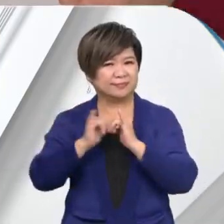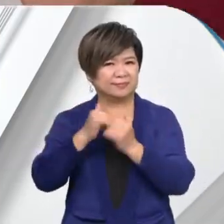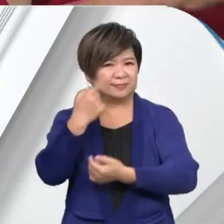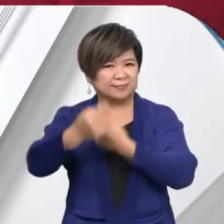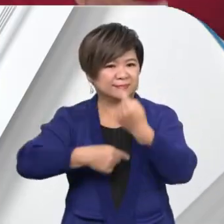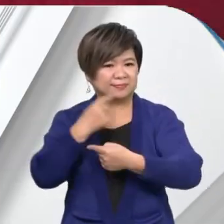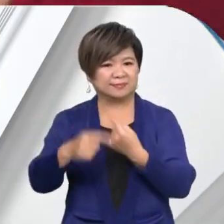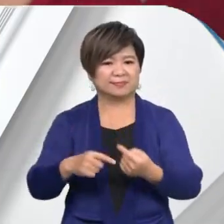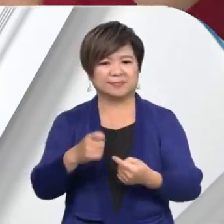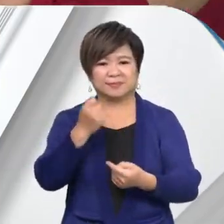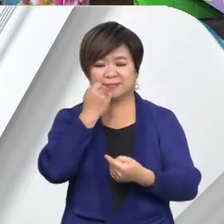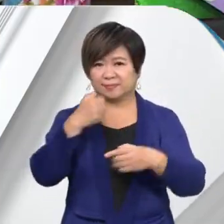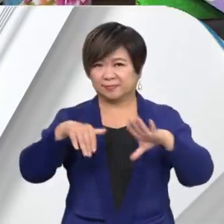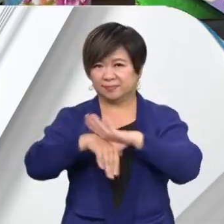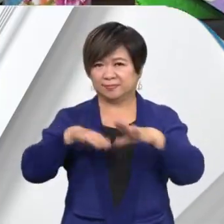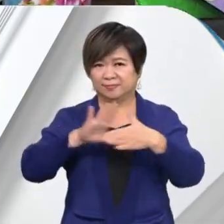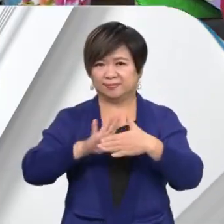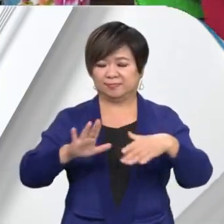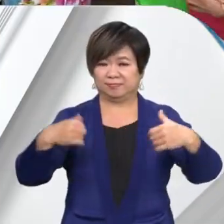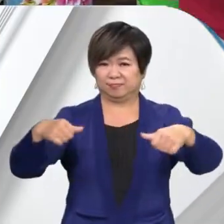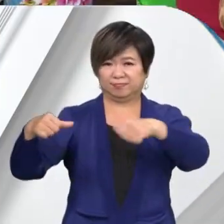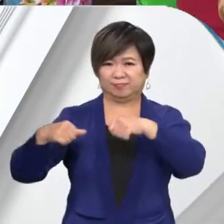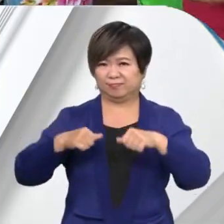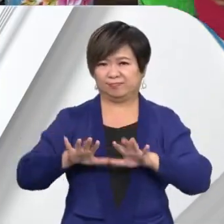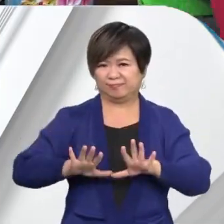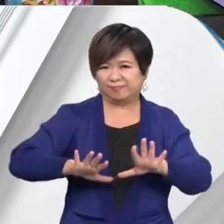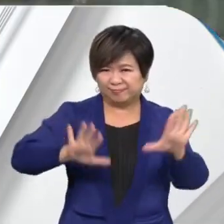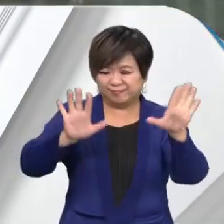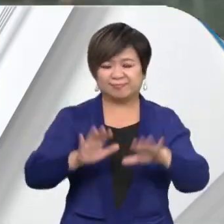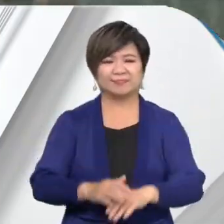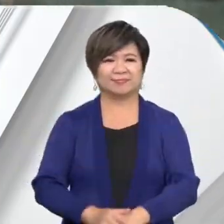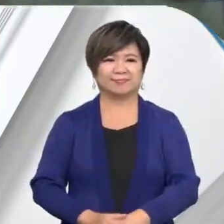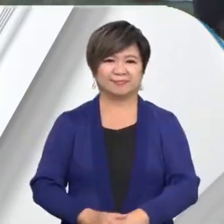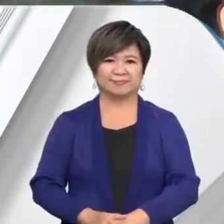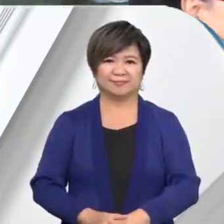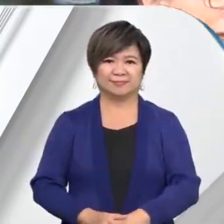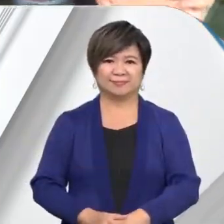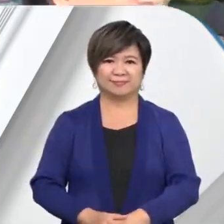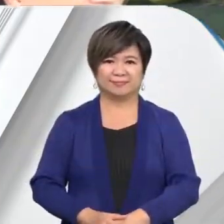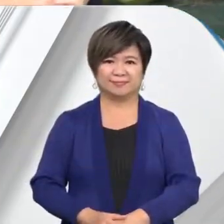太多卷份文化资源的目标。客家新闻陈文念屏东报道。